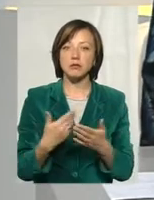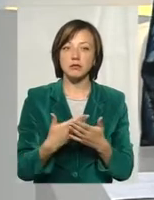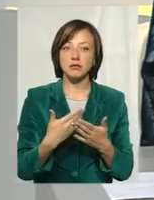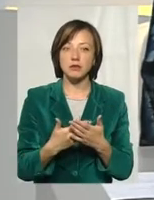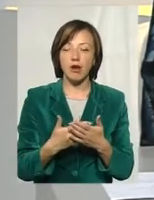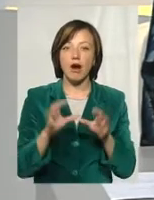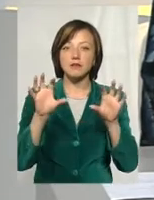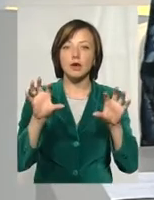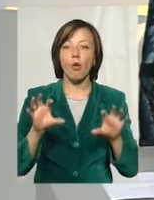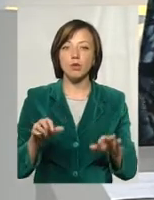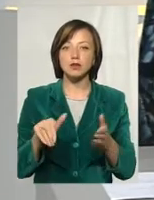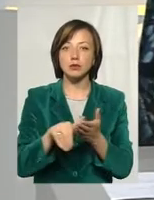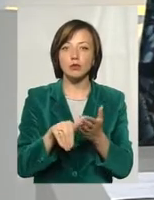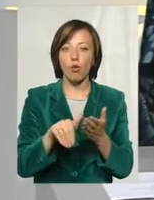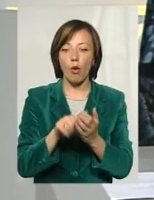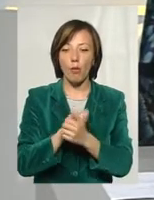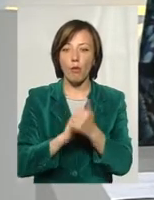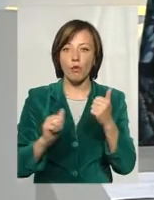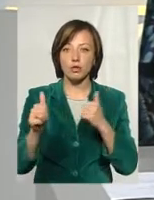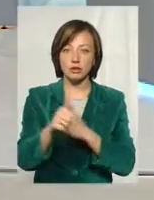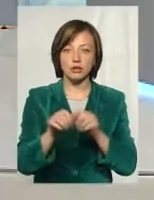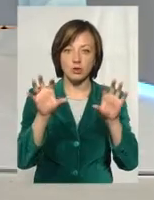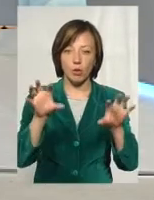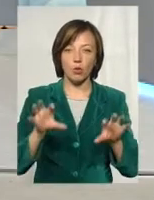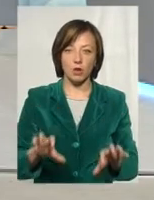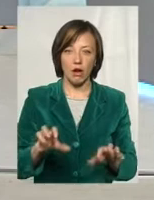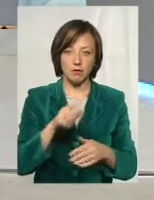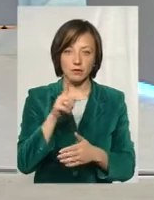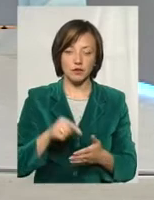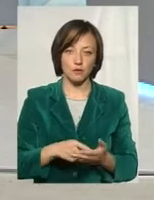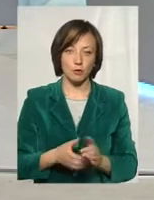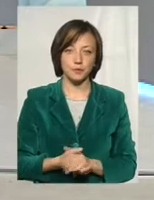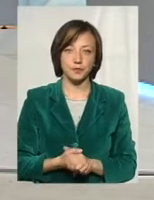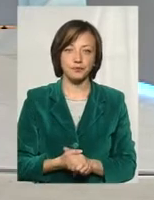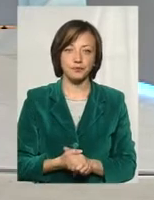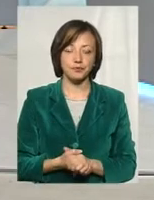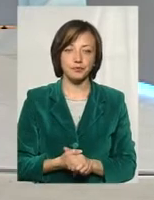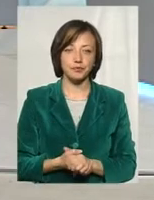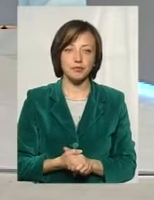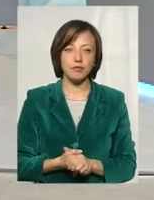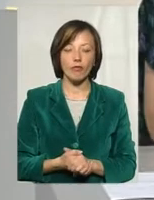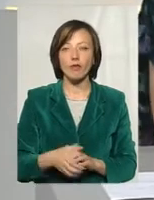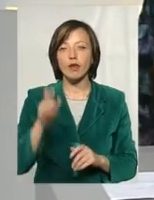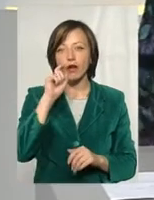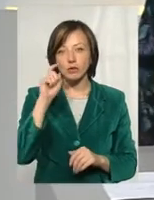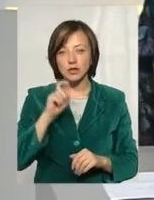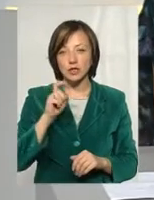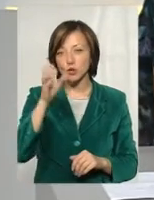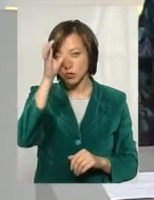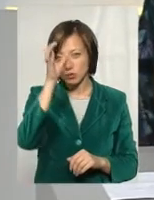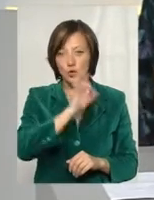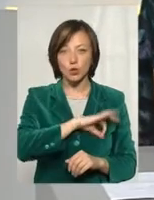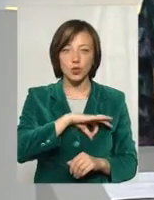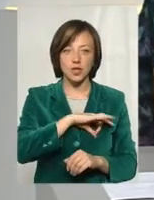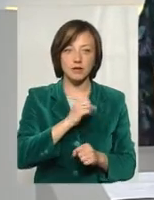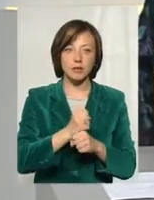в законний спосіб, обходячи законодавство? По суті, в Україні розумні юристи